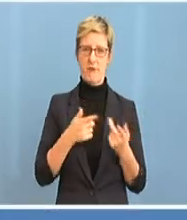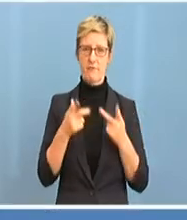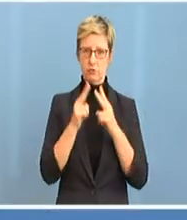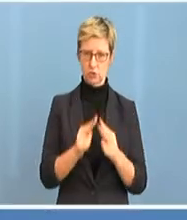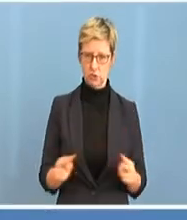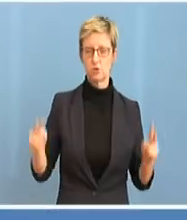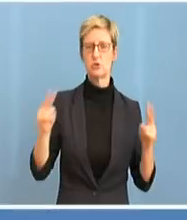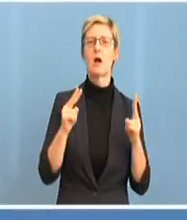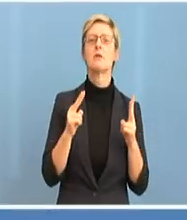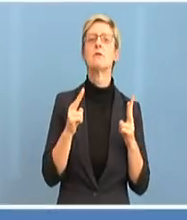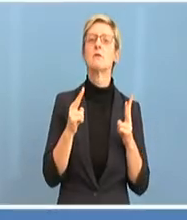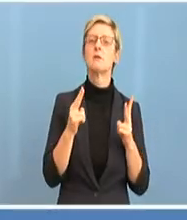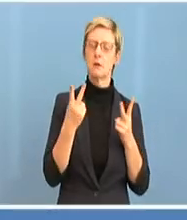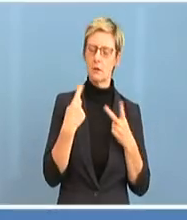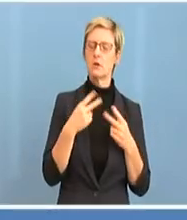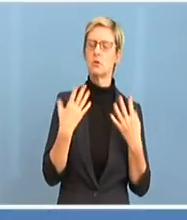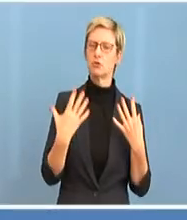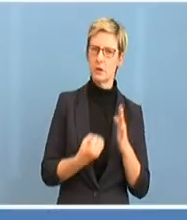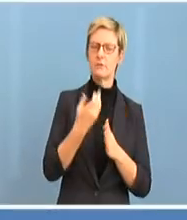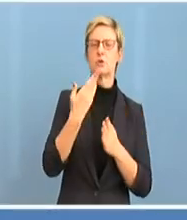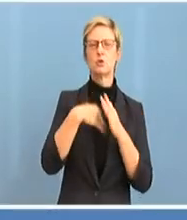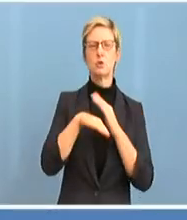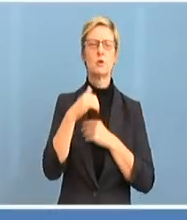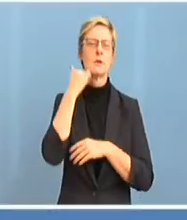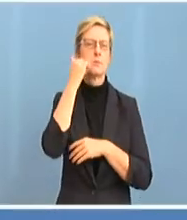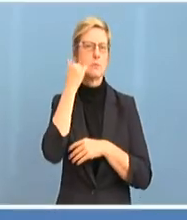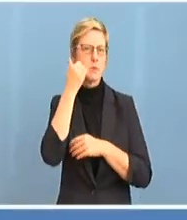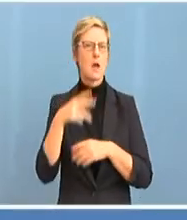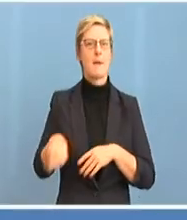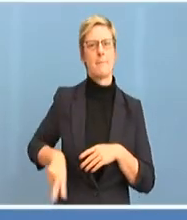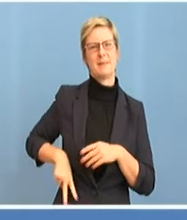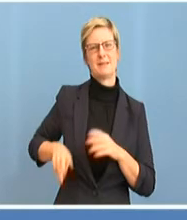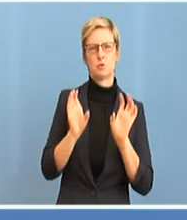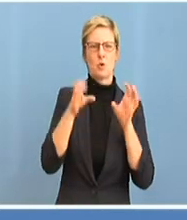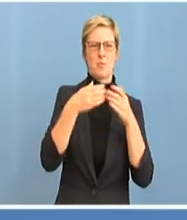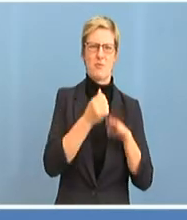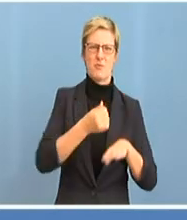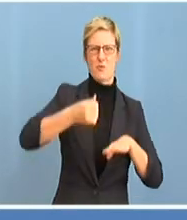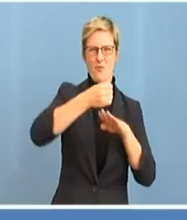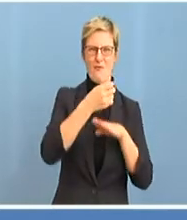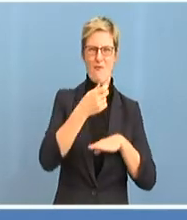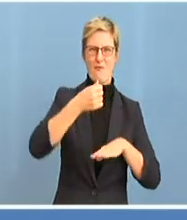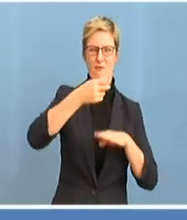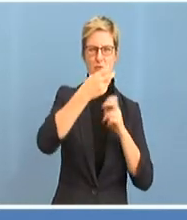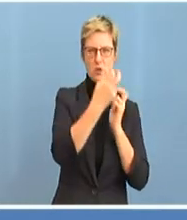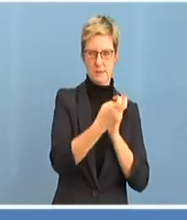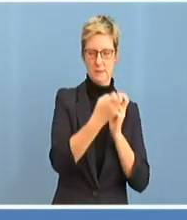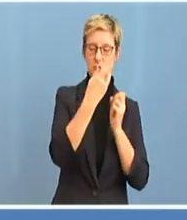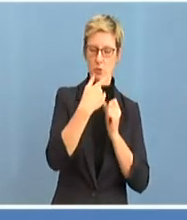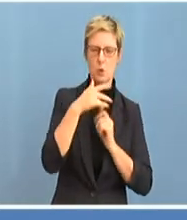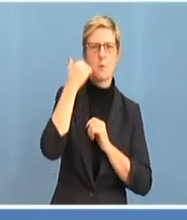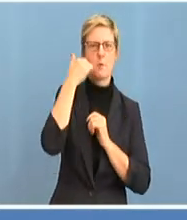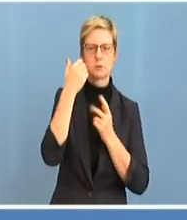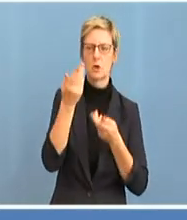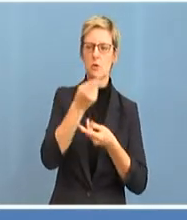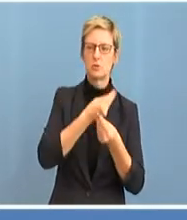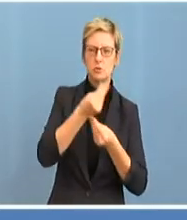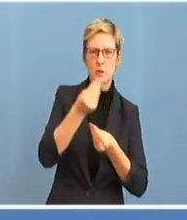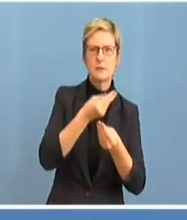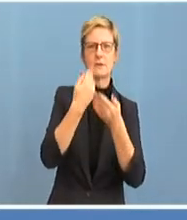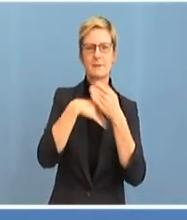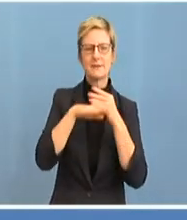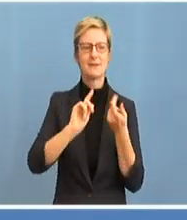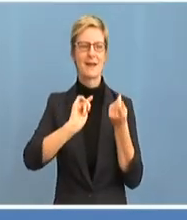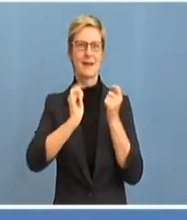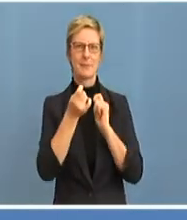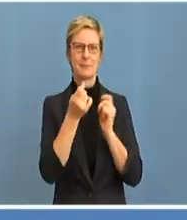in Moskau durch die Co-Vorsitzende der Minsk-Gruppe erreicht worden, dass wir diesen Waffenstillstand, diesen humanitären